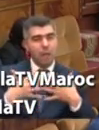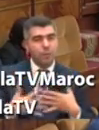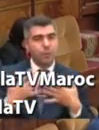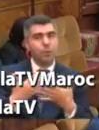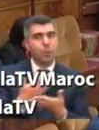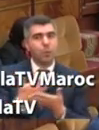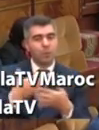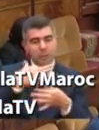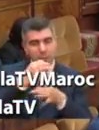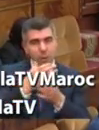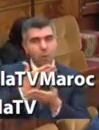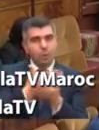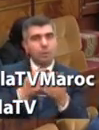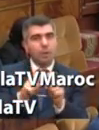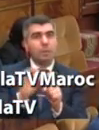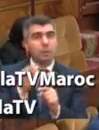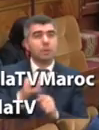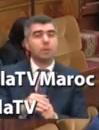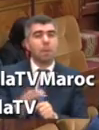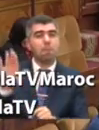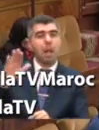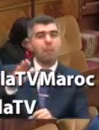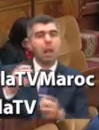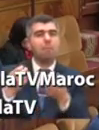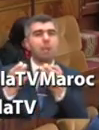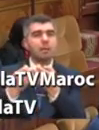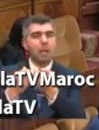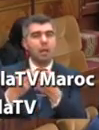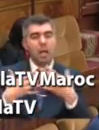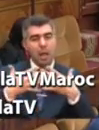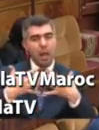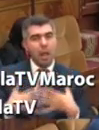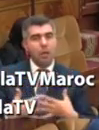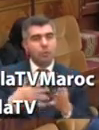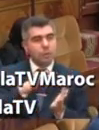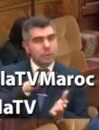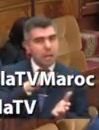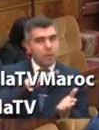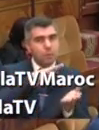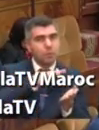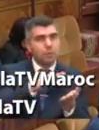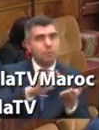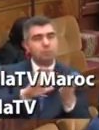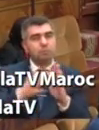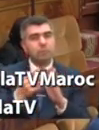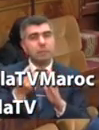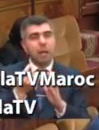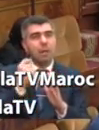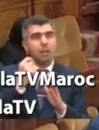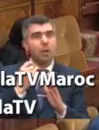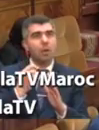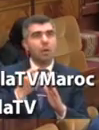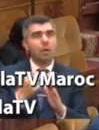اعاده تدبير الاولويات. فمثلا بني ملال جبت واحد سكانير، واحد ليرام اللي الثمن ديالها اكثر من انتهى الوقت سيد